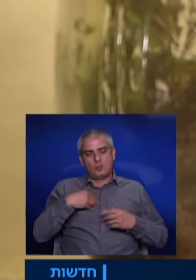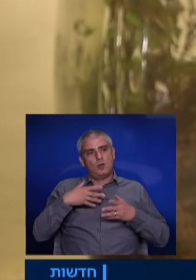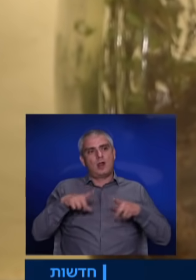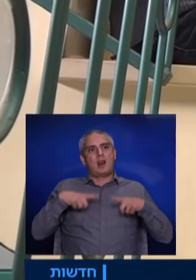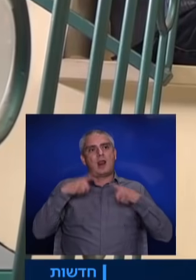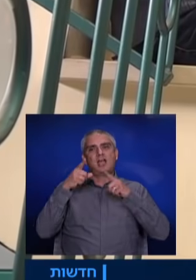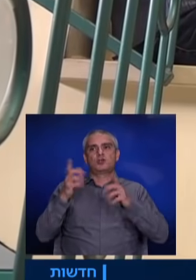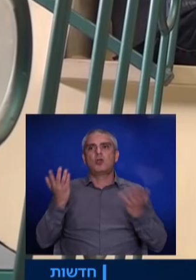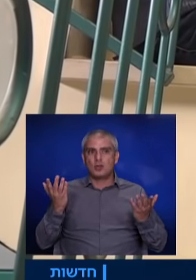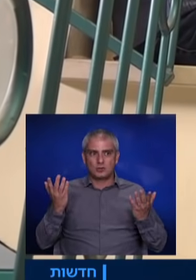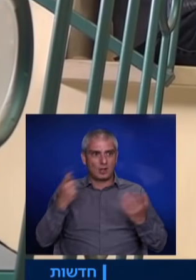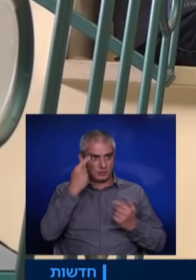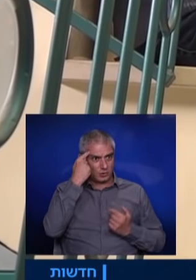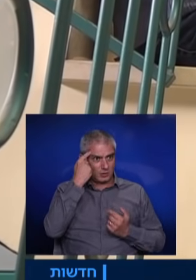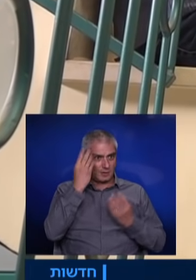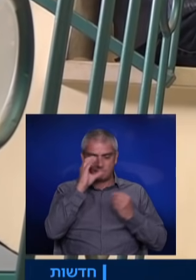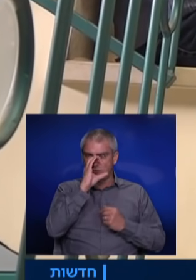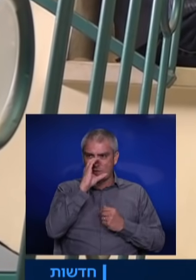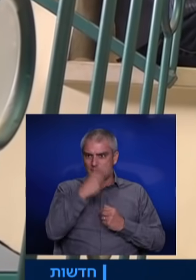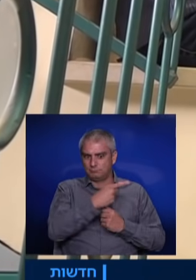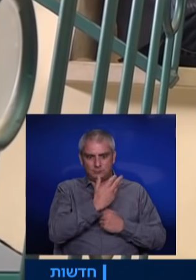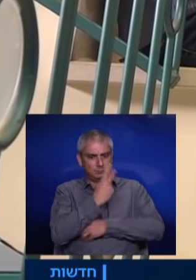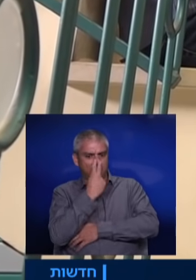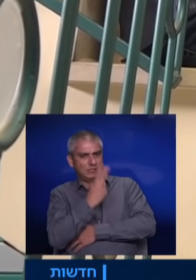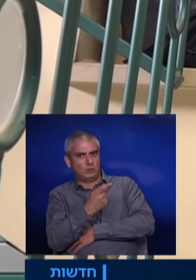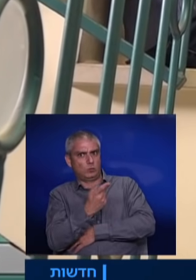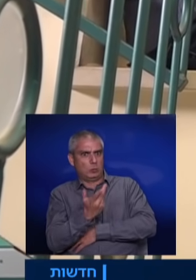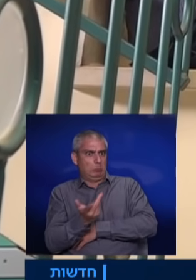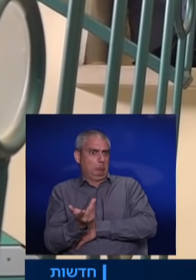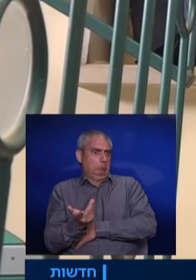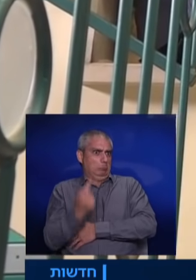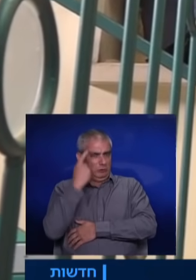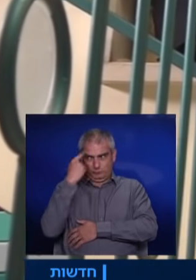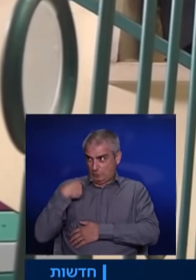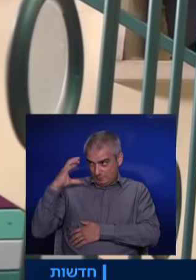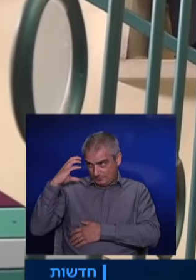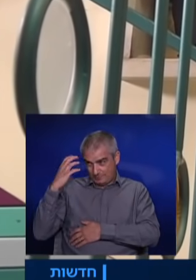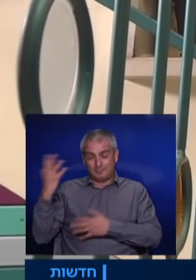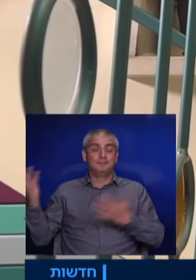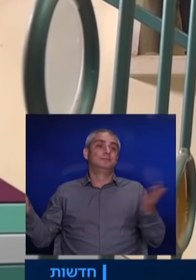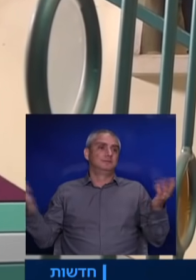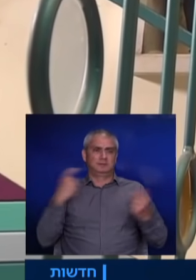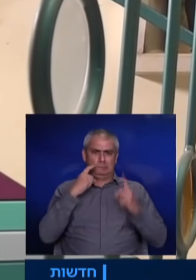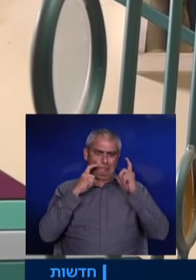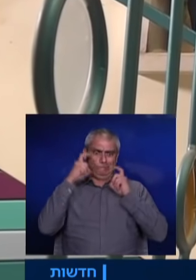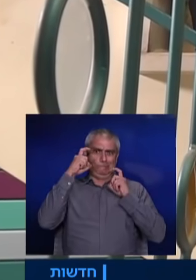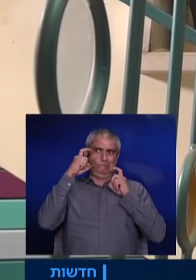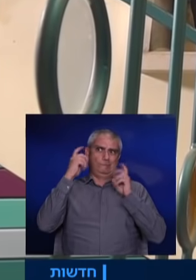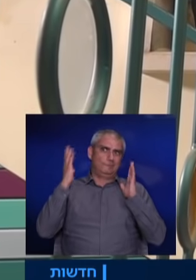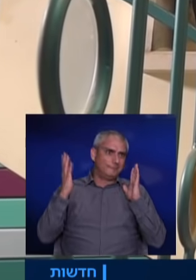אותו. את יודעת שהרבה צופים כשיראו את זה... יחשבו שאני פסיכית. ירימו גבה, בואו